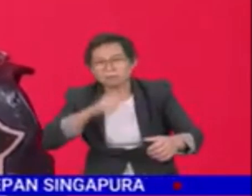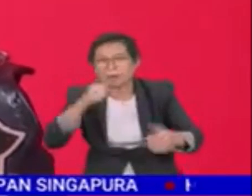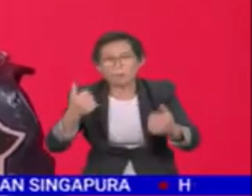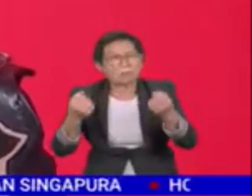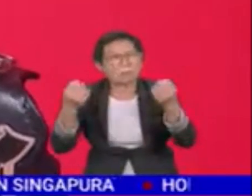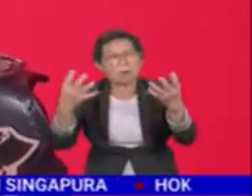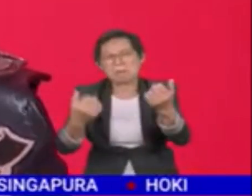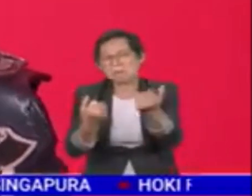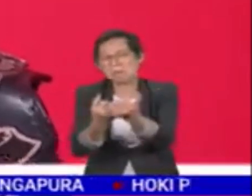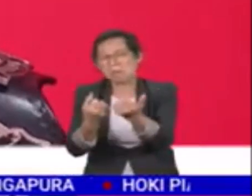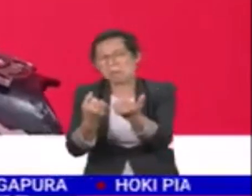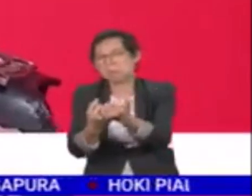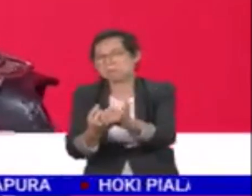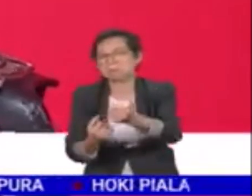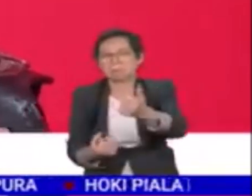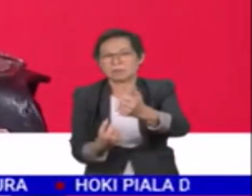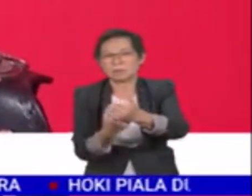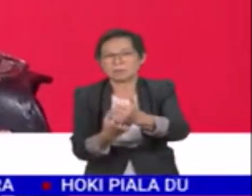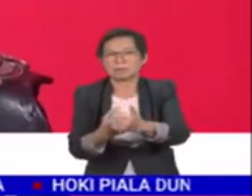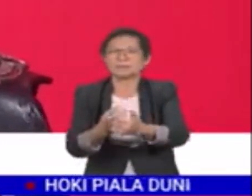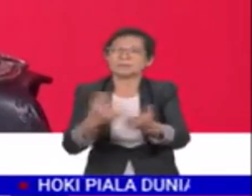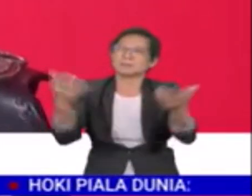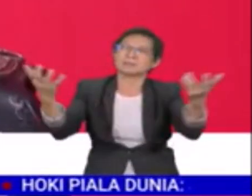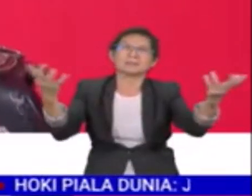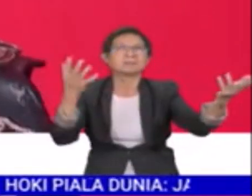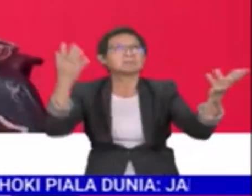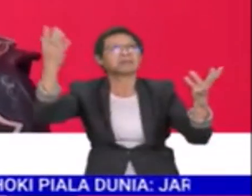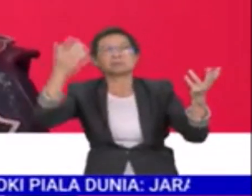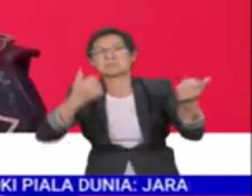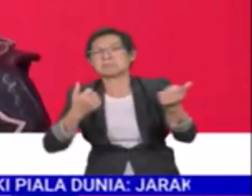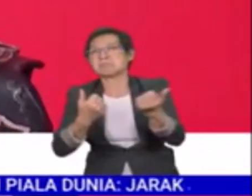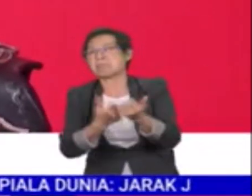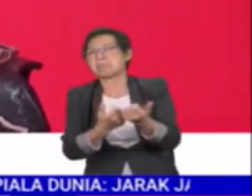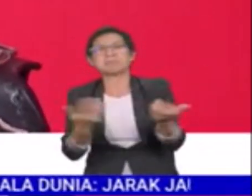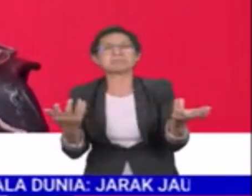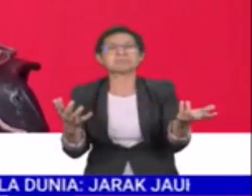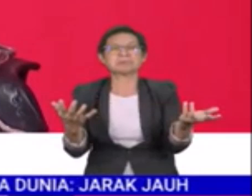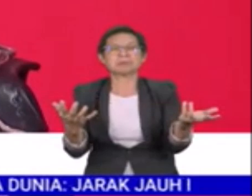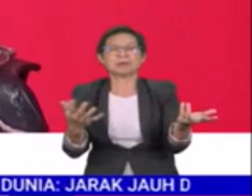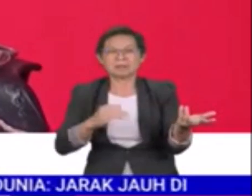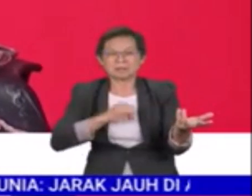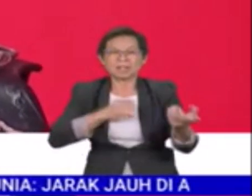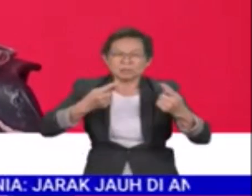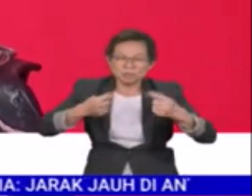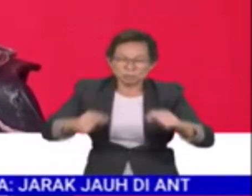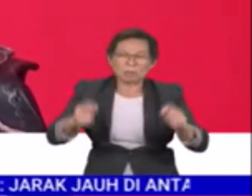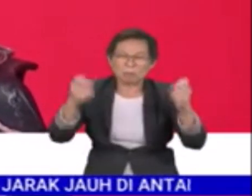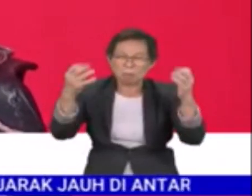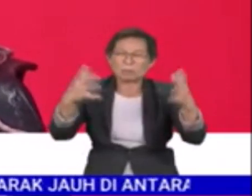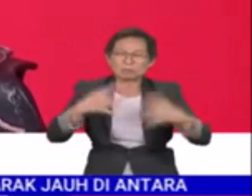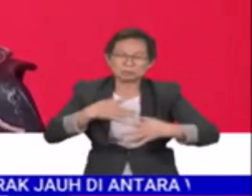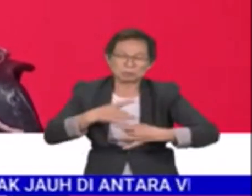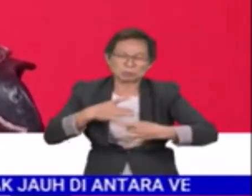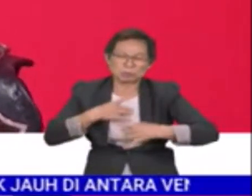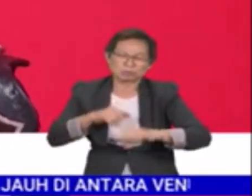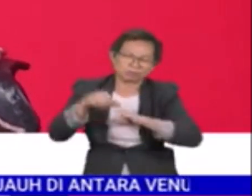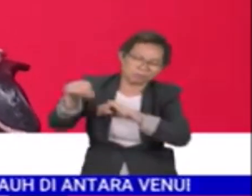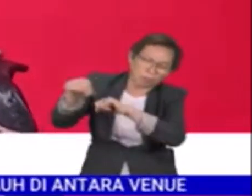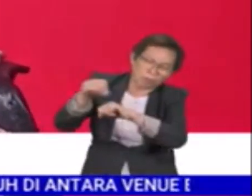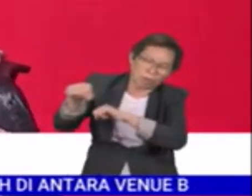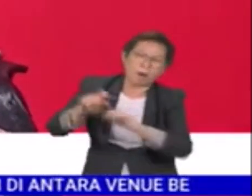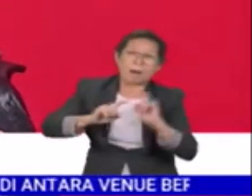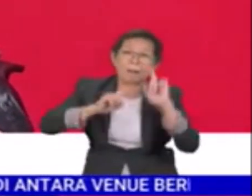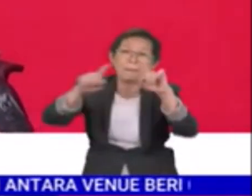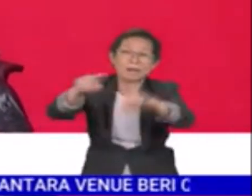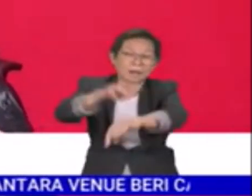support daripada whatever it is Malaysia My m memang Cuba banyak orang suka Wrestling just pergi